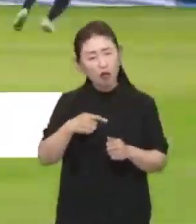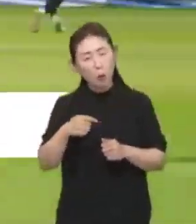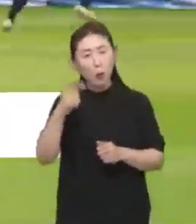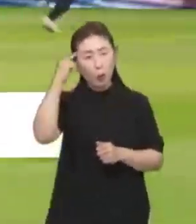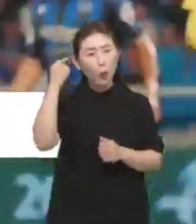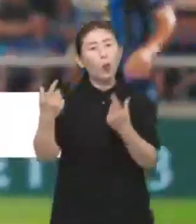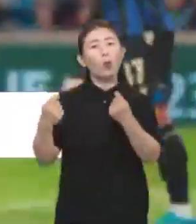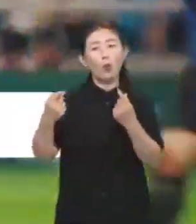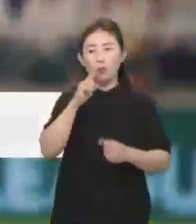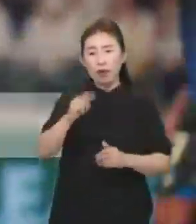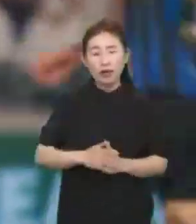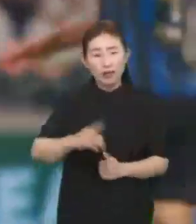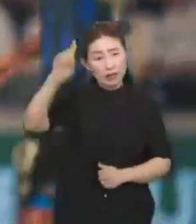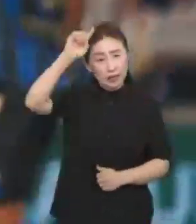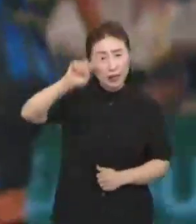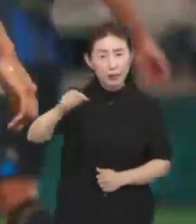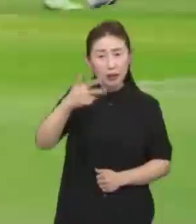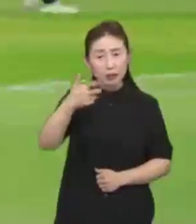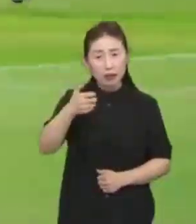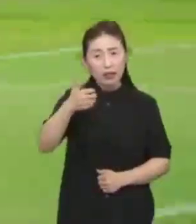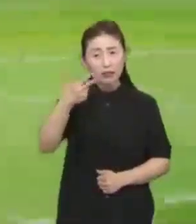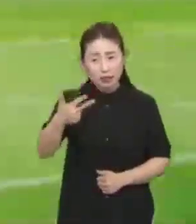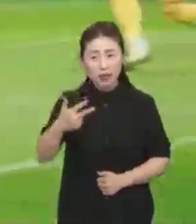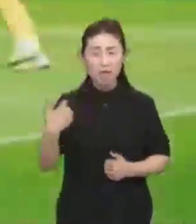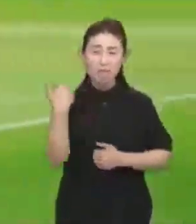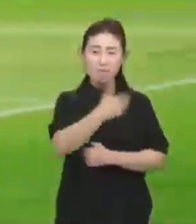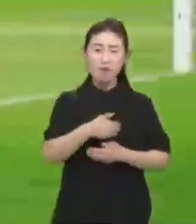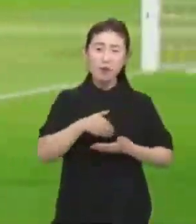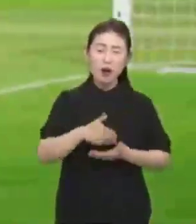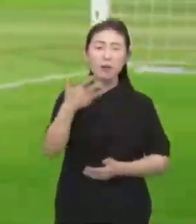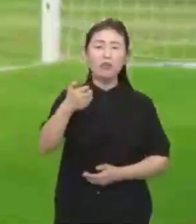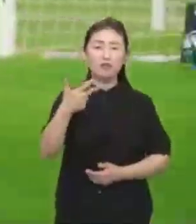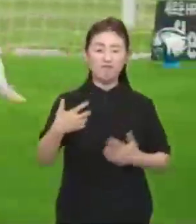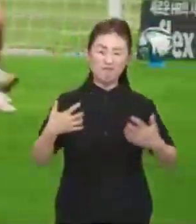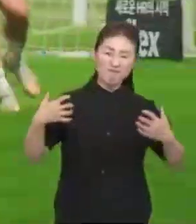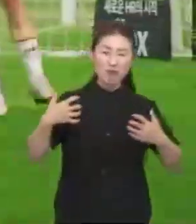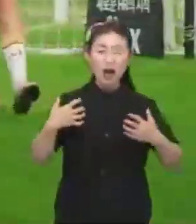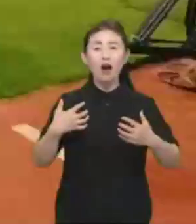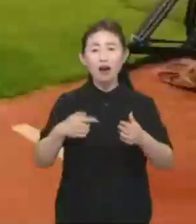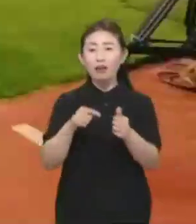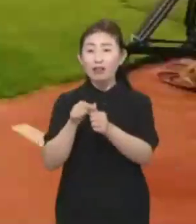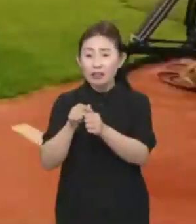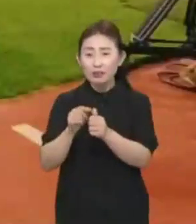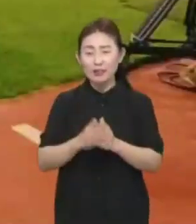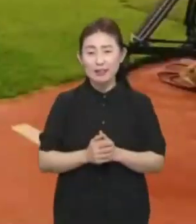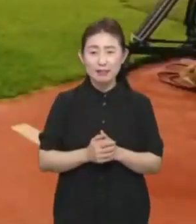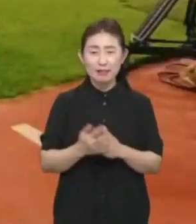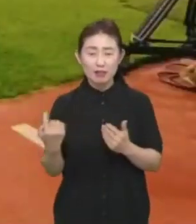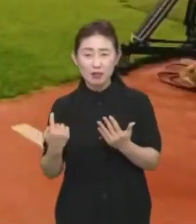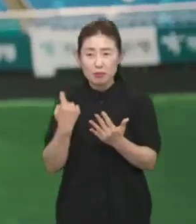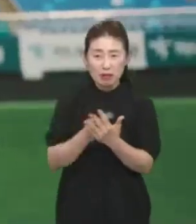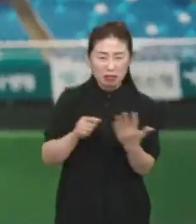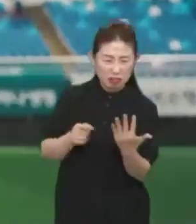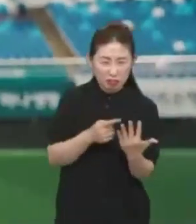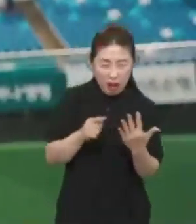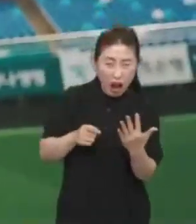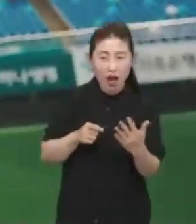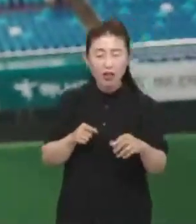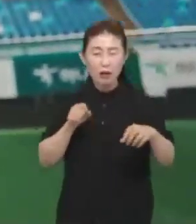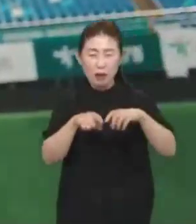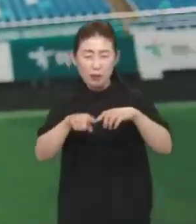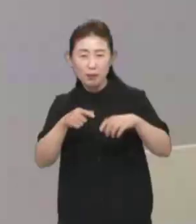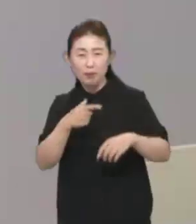평가입니다. 187cm, 87kg의 건장한 체격 조건을 앞세워 팀의 제도약에 일조하고 싶다는